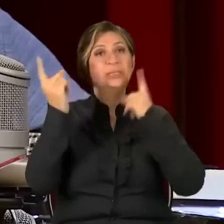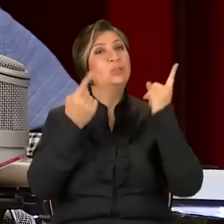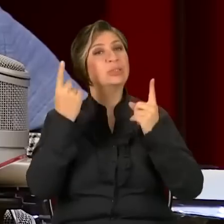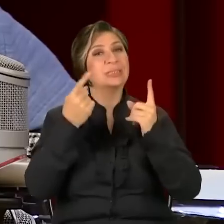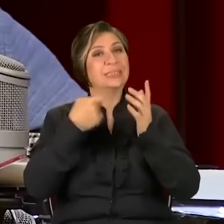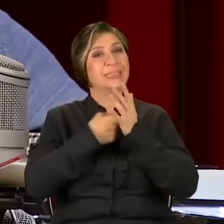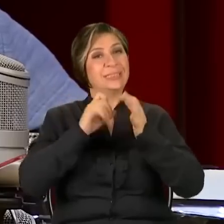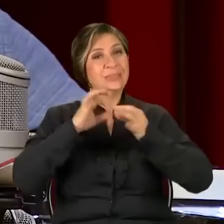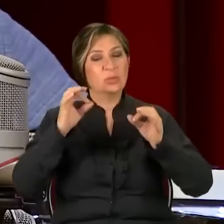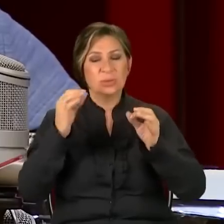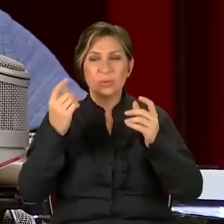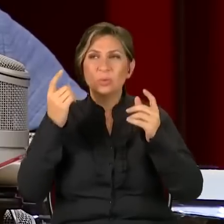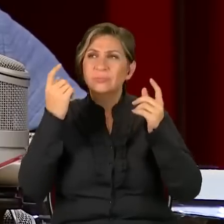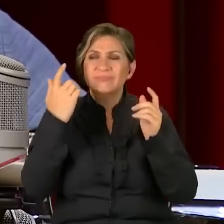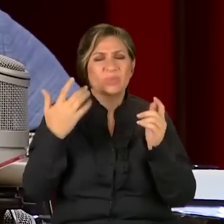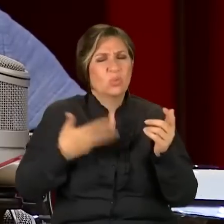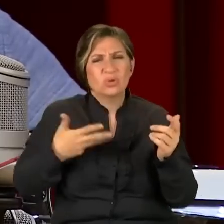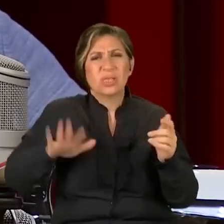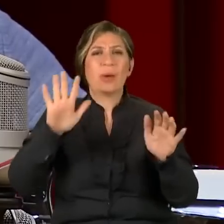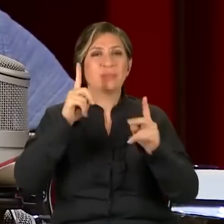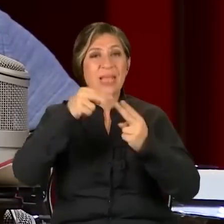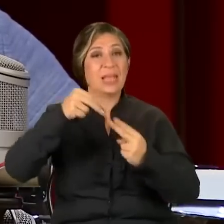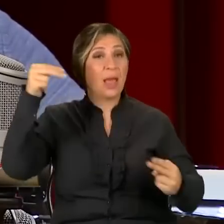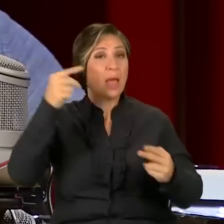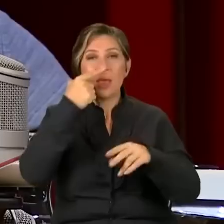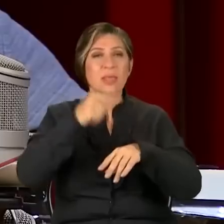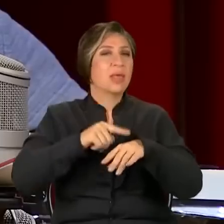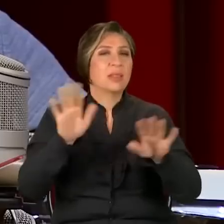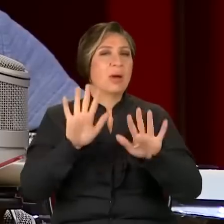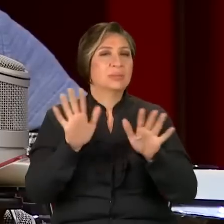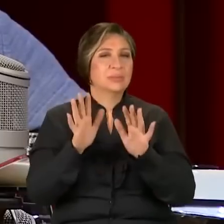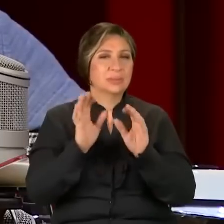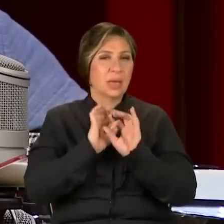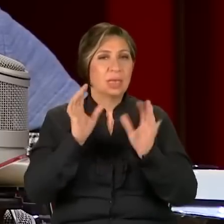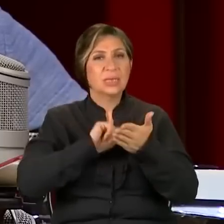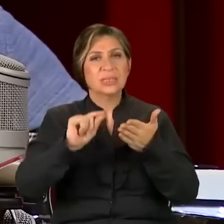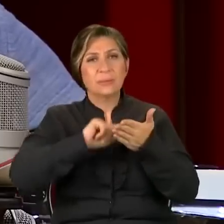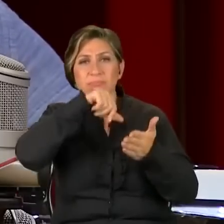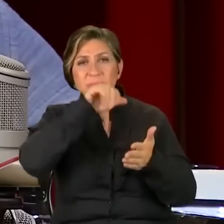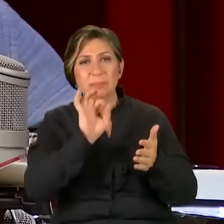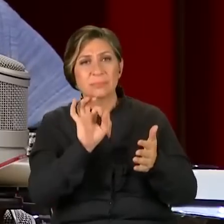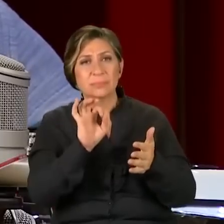kimliğin duyarsızlığını anlatan bir hikaye. Oo. İnanılmaz yani. İnanılmaz. Yazarı kim?